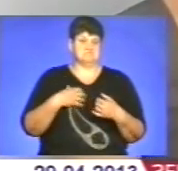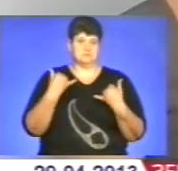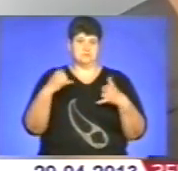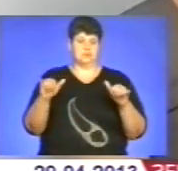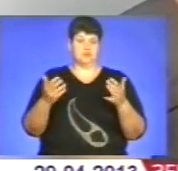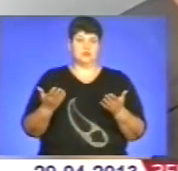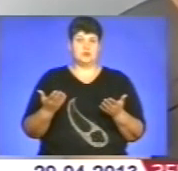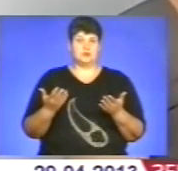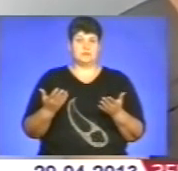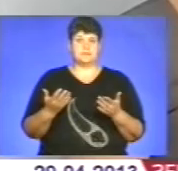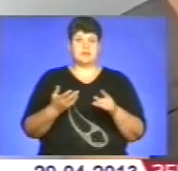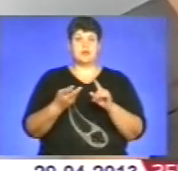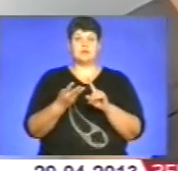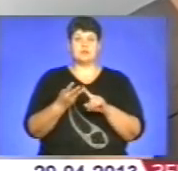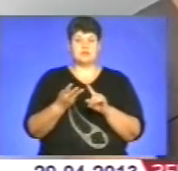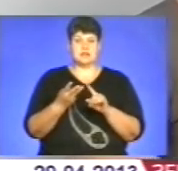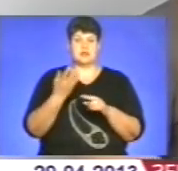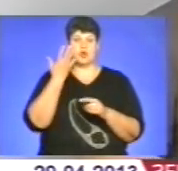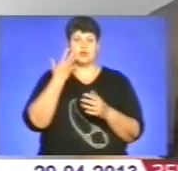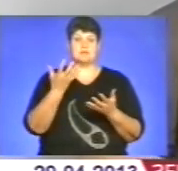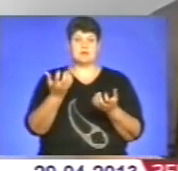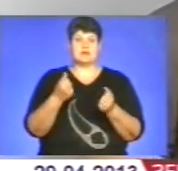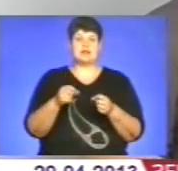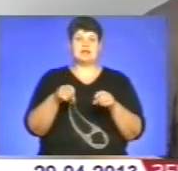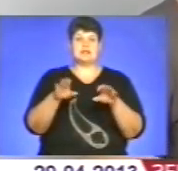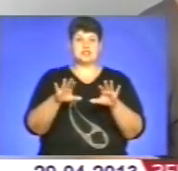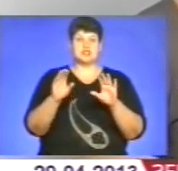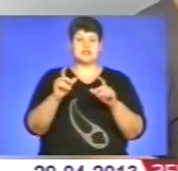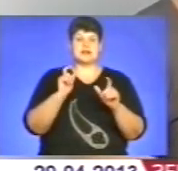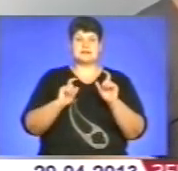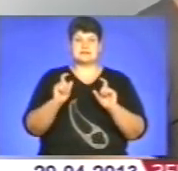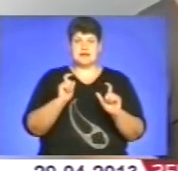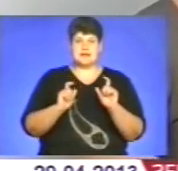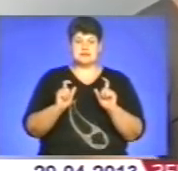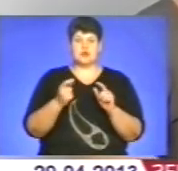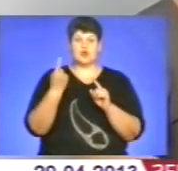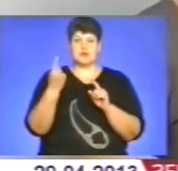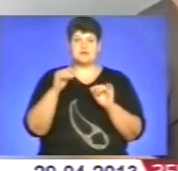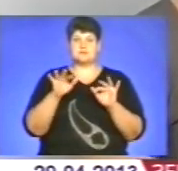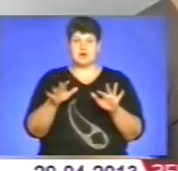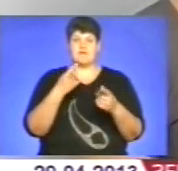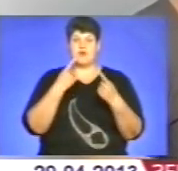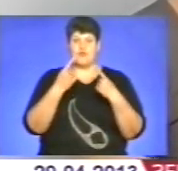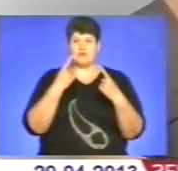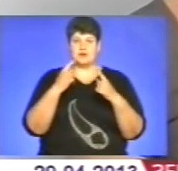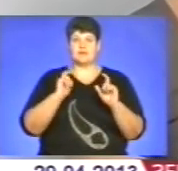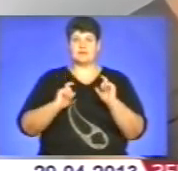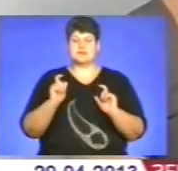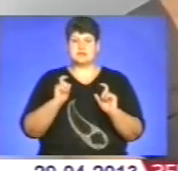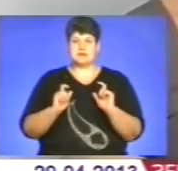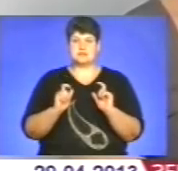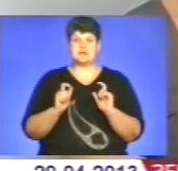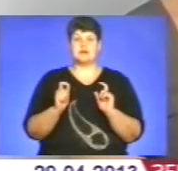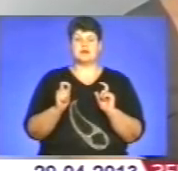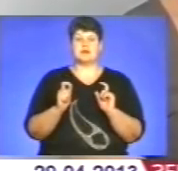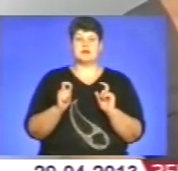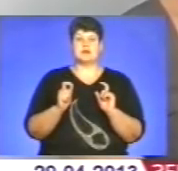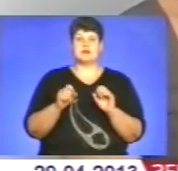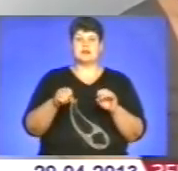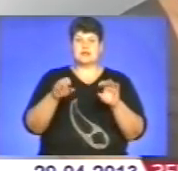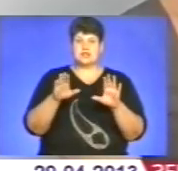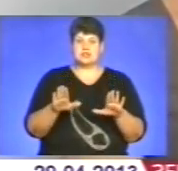По-третє, коли було приймалося рішення сесії, одне діло говорилося на сесії, коли приймався проєкт рішення